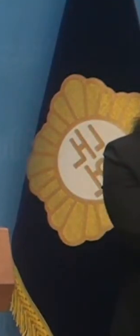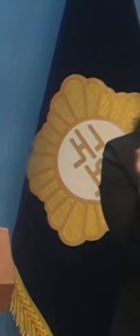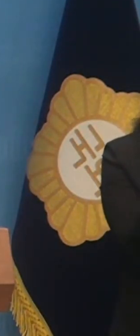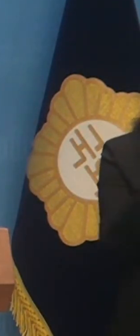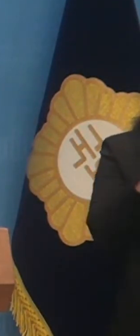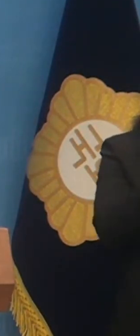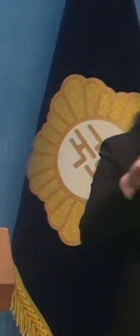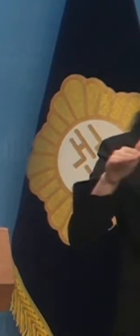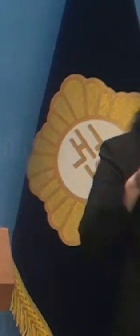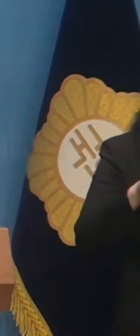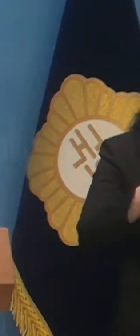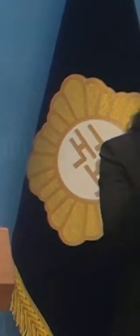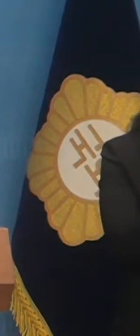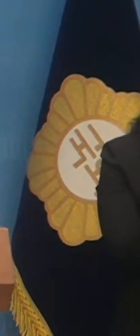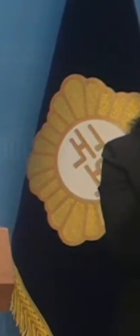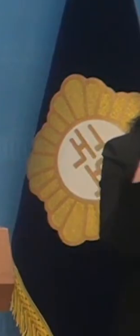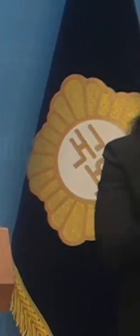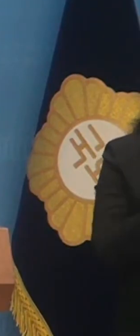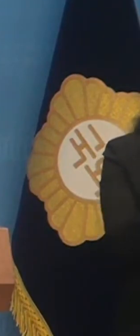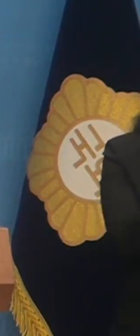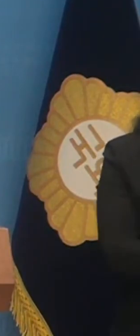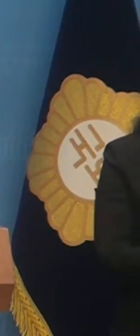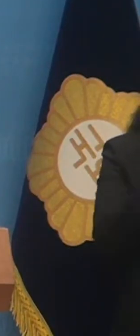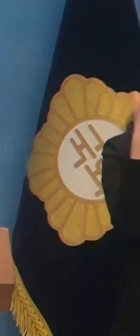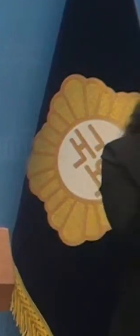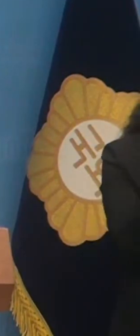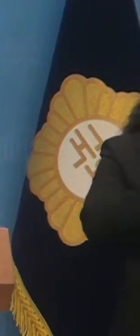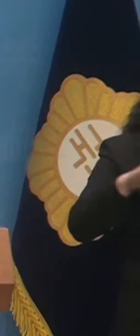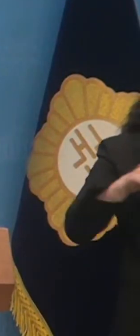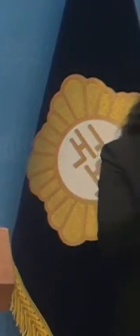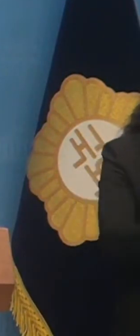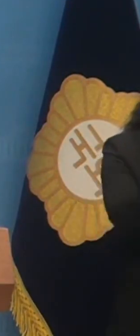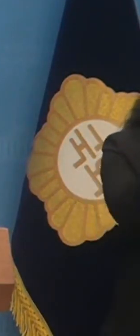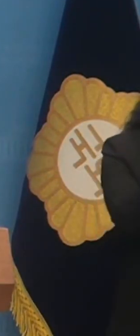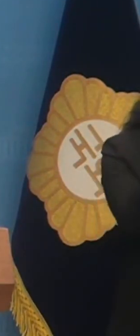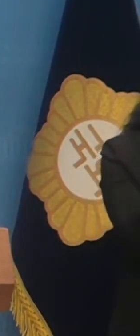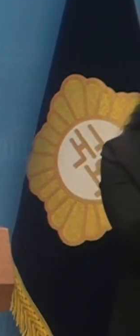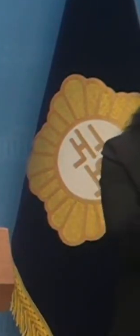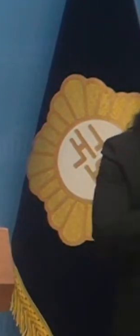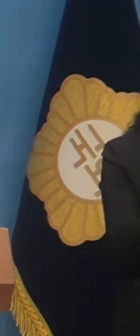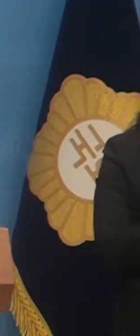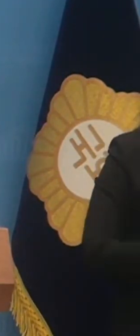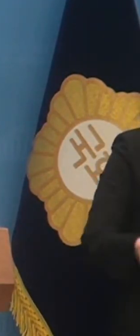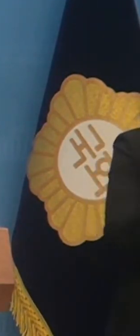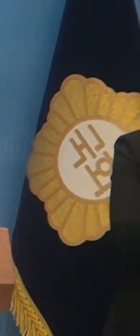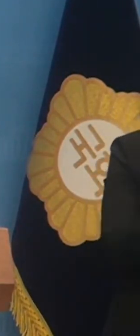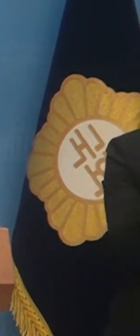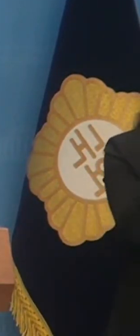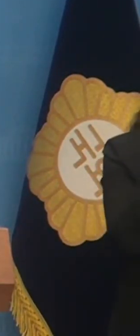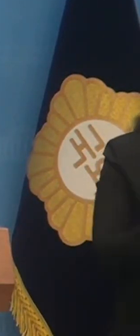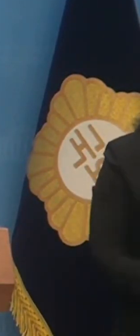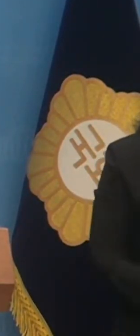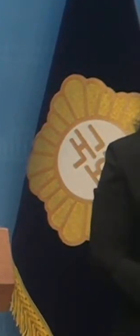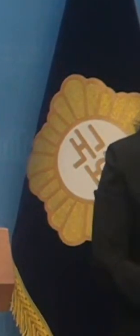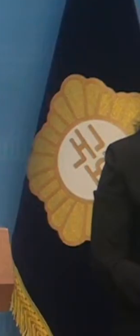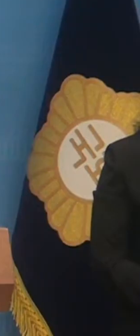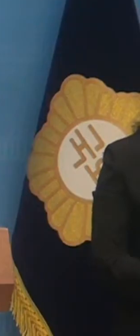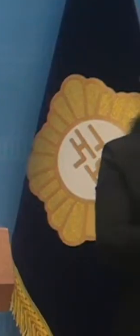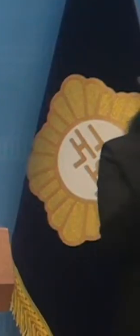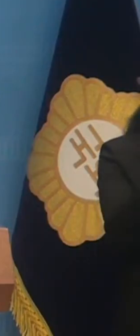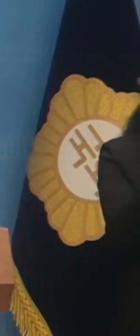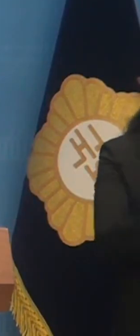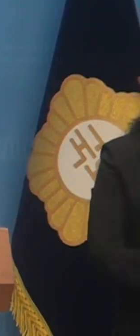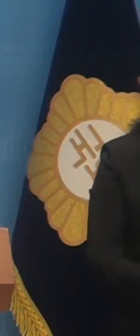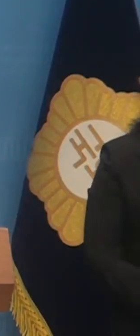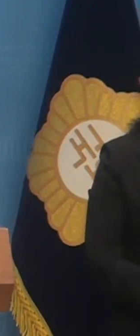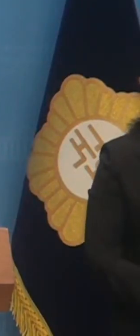추진하겠습니다. 모두가 평등하고 존중받는 사회를 만들기 위해 앞장서 노력하겠습니다.